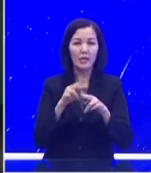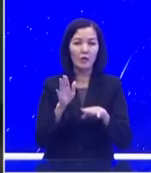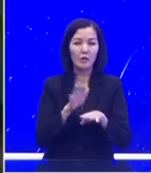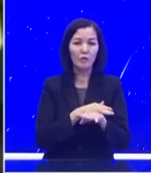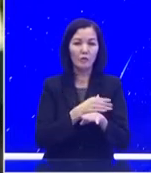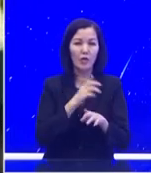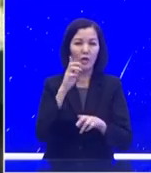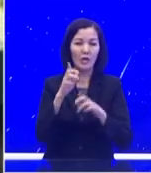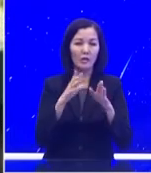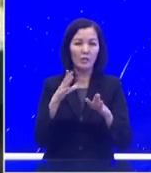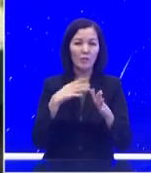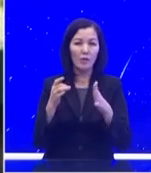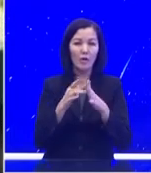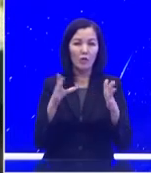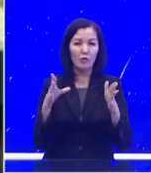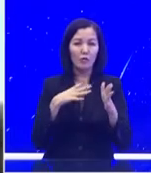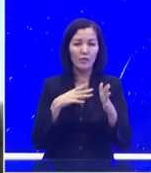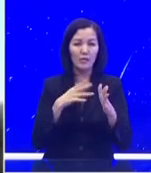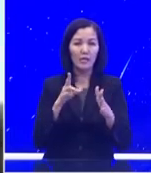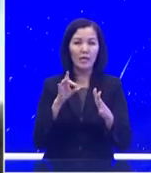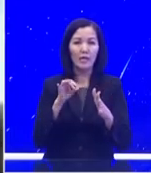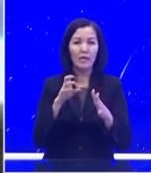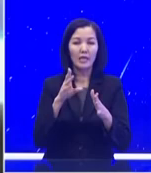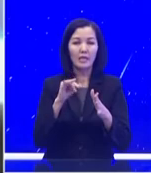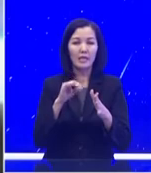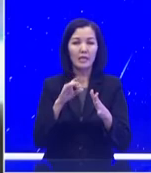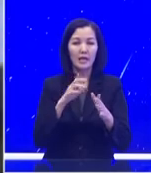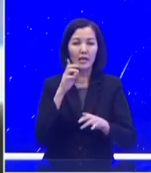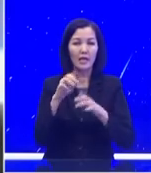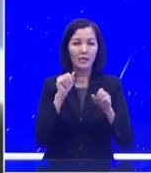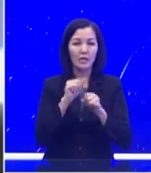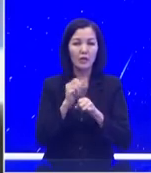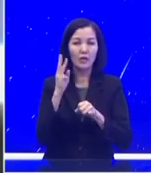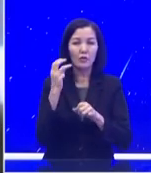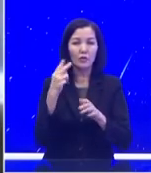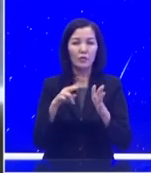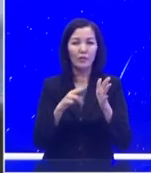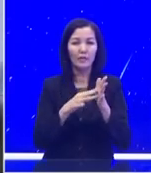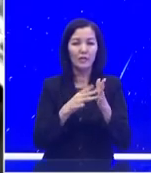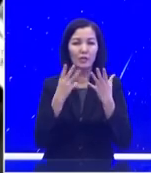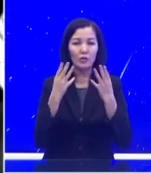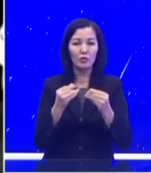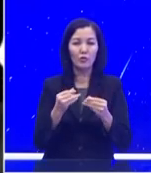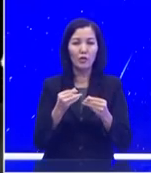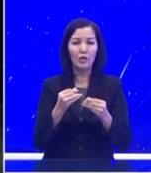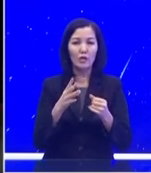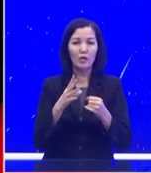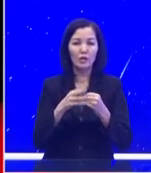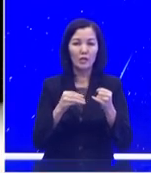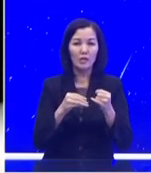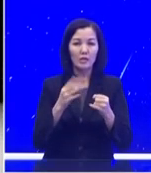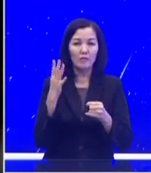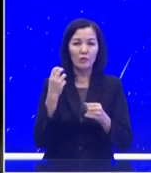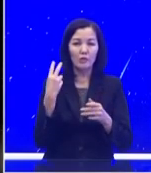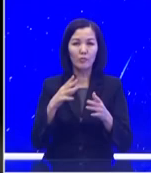мерзімде ғарышта болып, рекорд жасаған еді. Кристина ғарыш станциясында 328 күн болып жерді 5200-ден астам рет